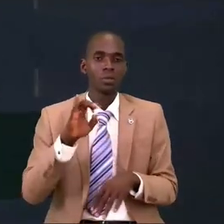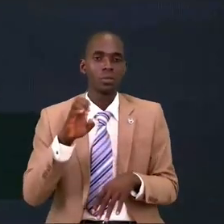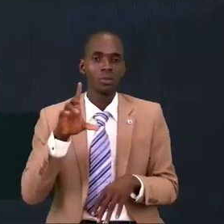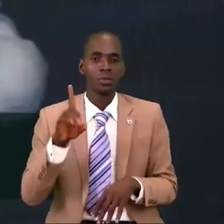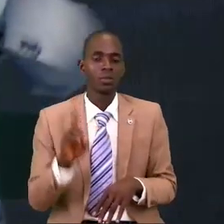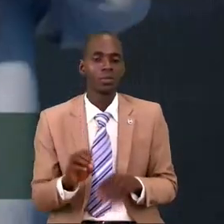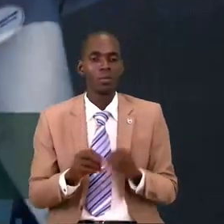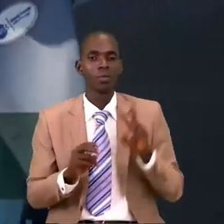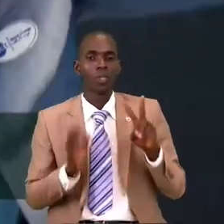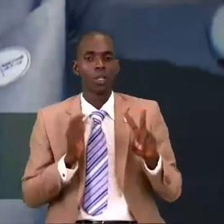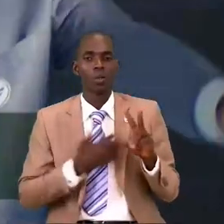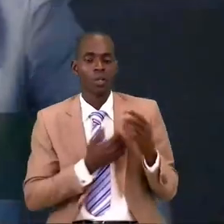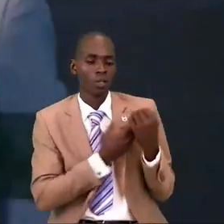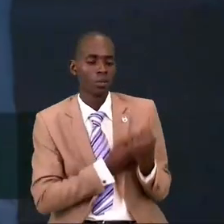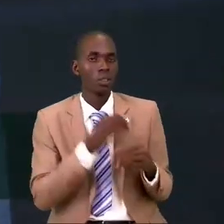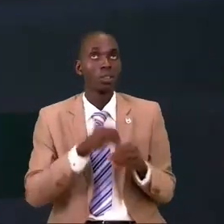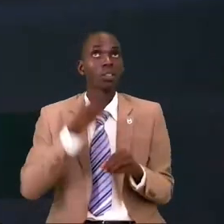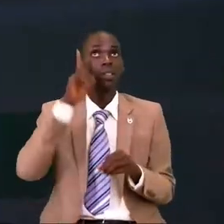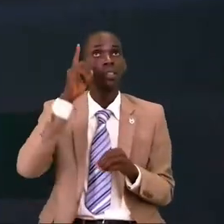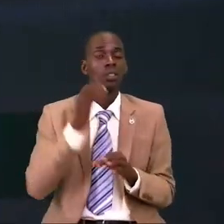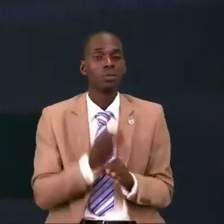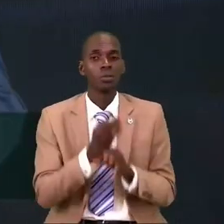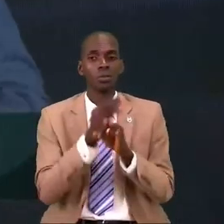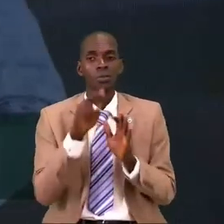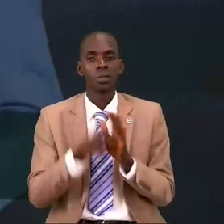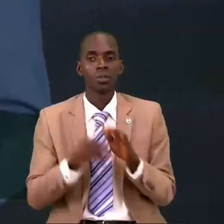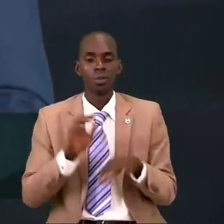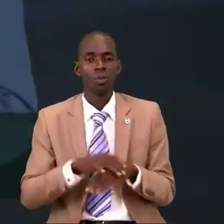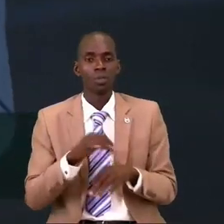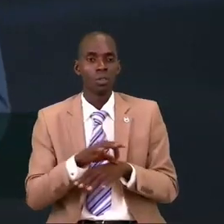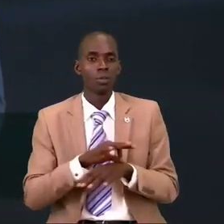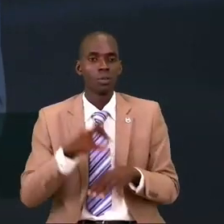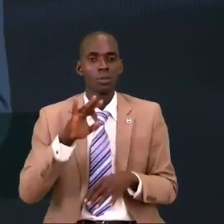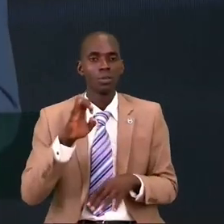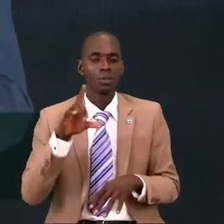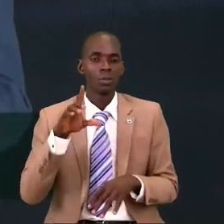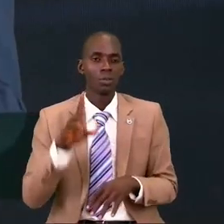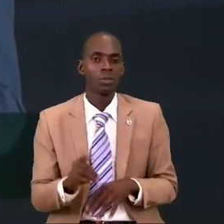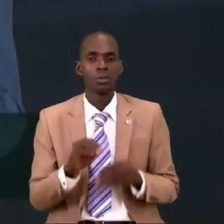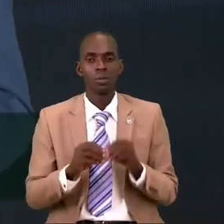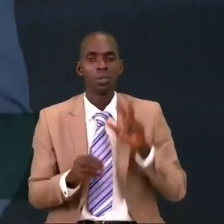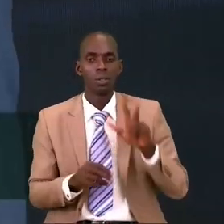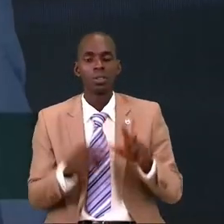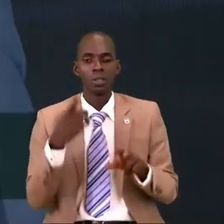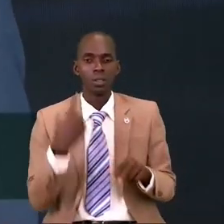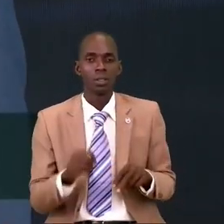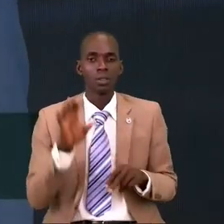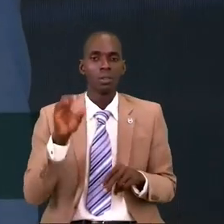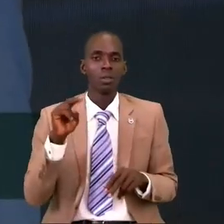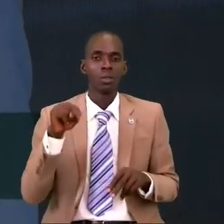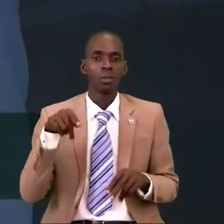la conquête et le progrès sur le terrain. Premier élément, le